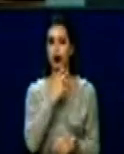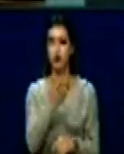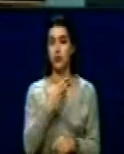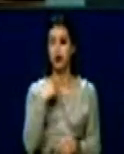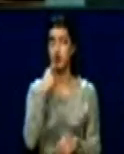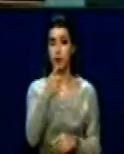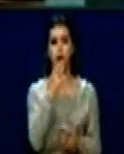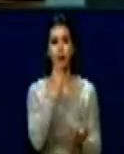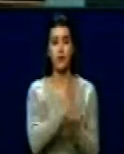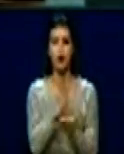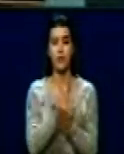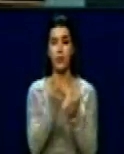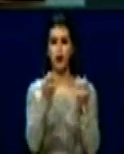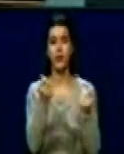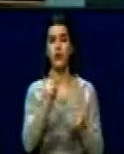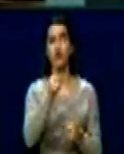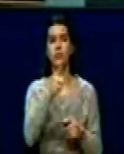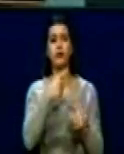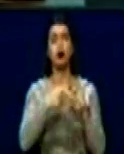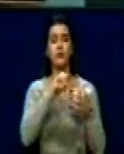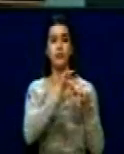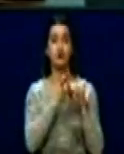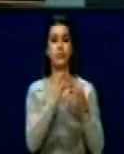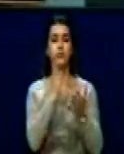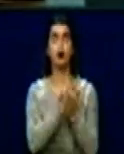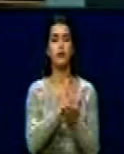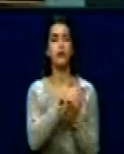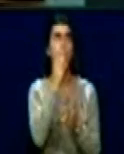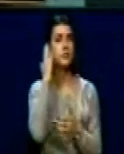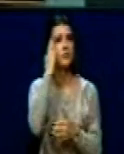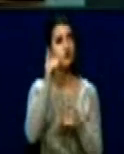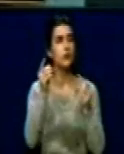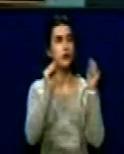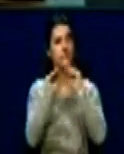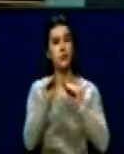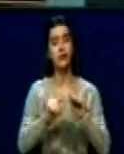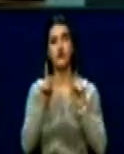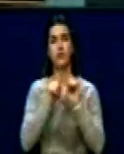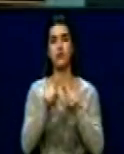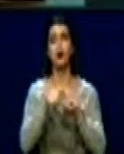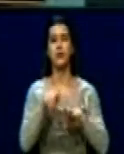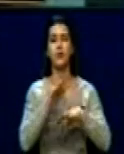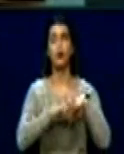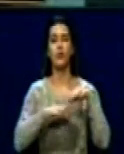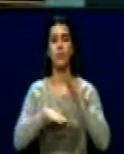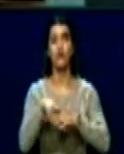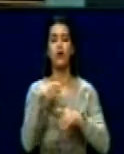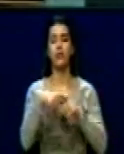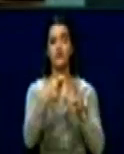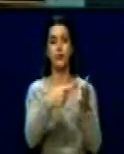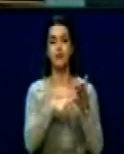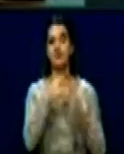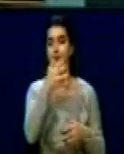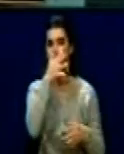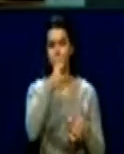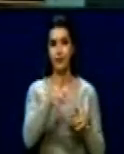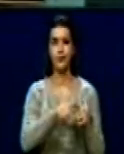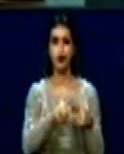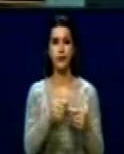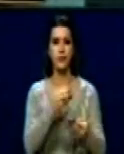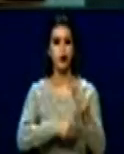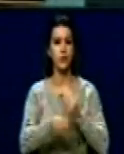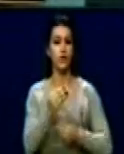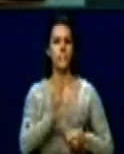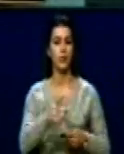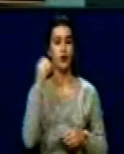them në mënyrën e njëjtë, me logjikën e njëjtë të buxhetuarit, gjë që po e dëmton vazhdimisht edhe potencialin zhvillimor të Kosovës, sepse